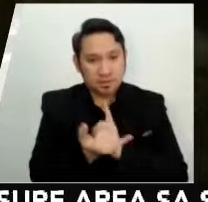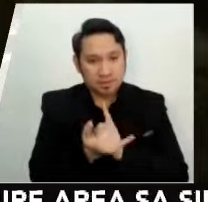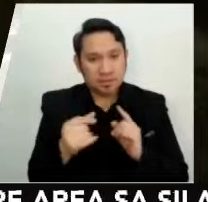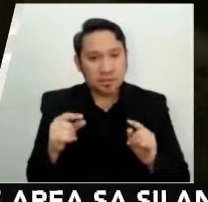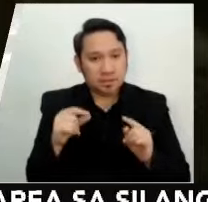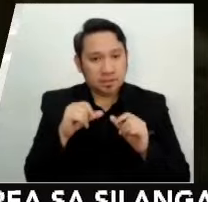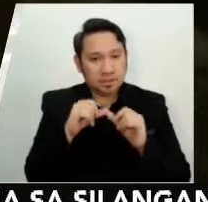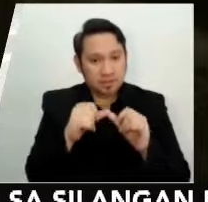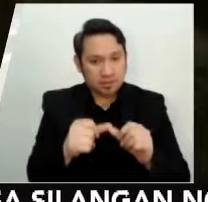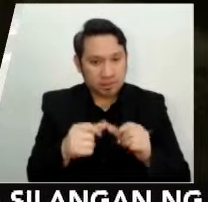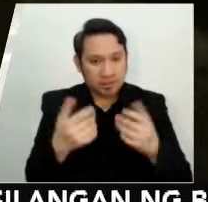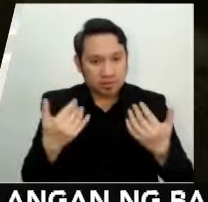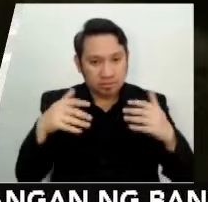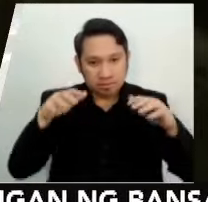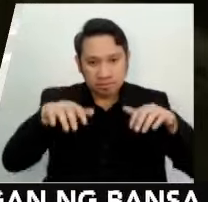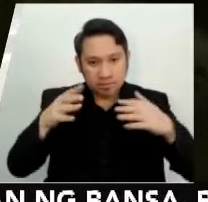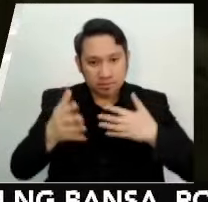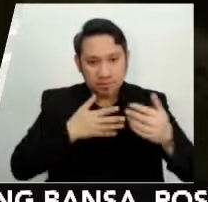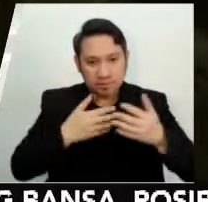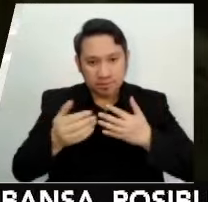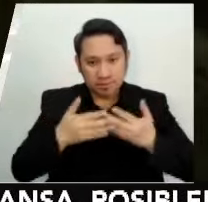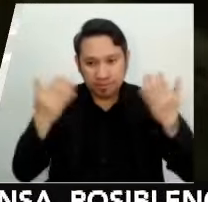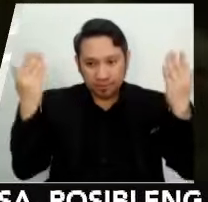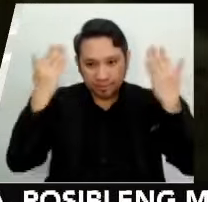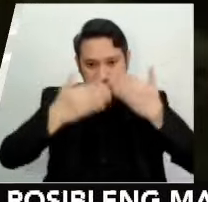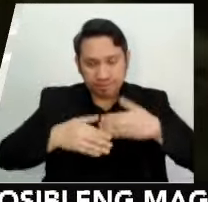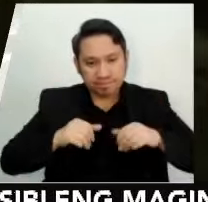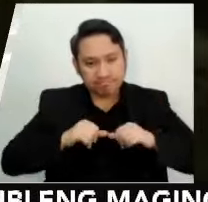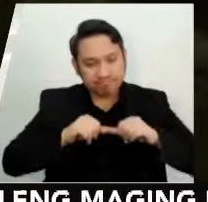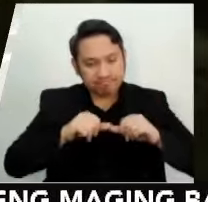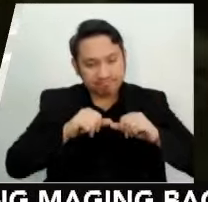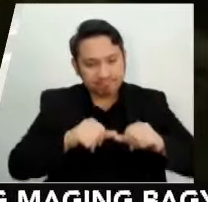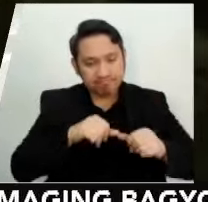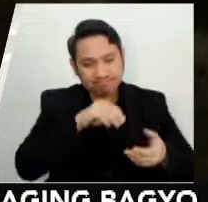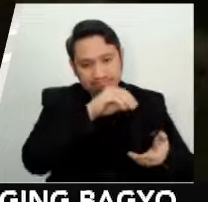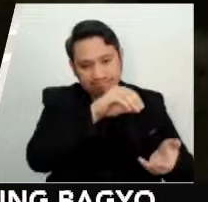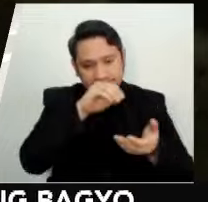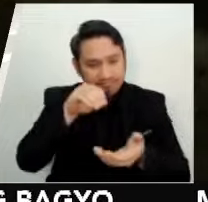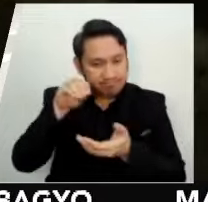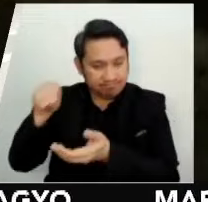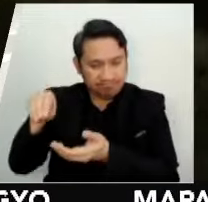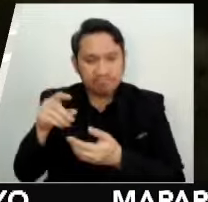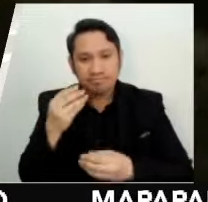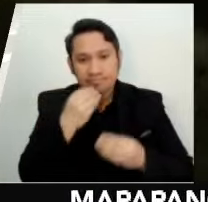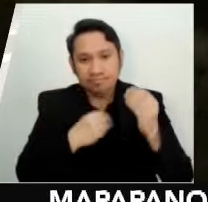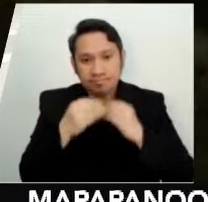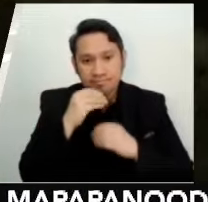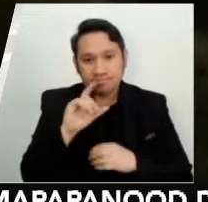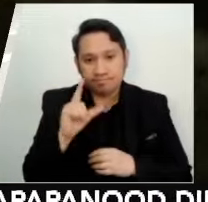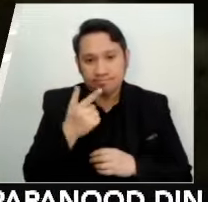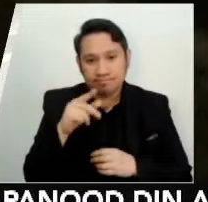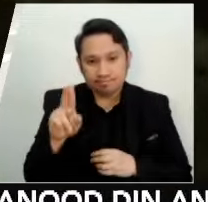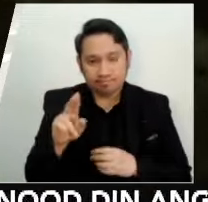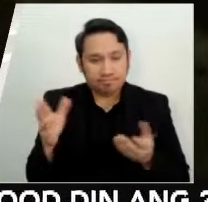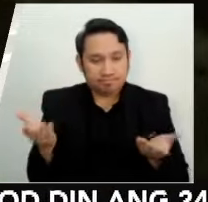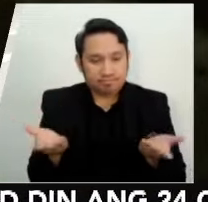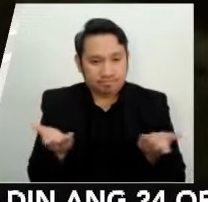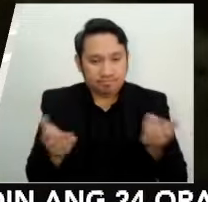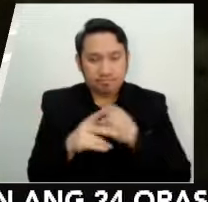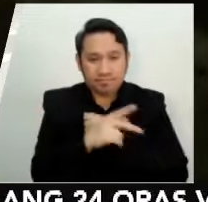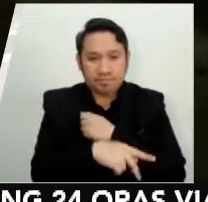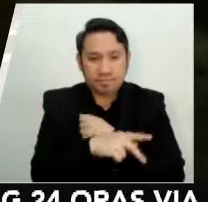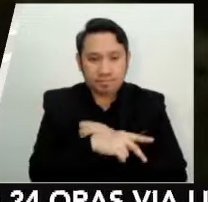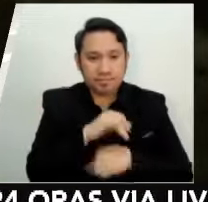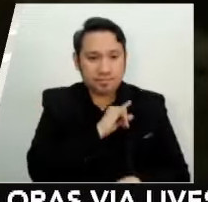kahit nga gabi na ay tuloy-tuloy pa rin yung distribution ng food packs ng iba't ibang LGU sa mga apektadong residente sa probinsya ng Isabela.